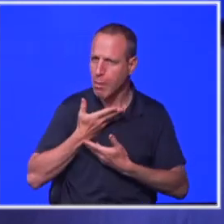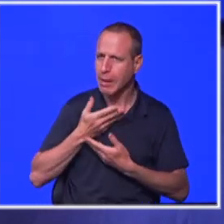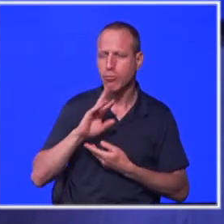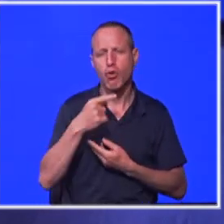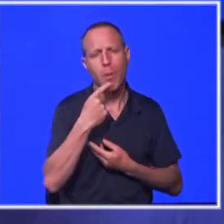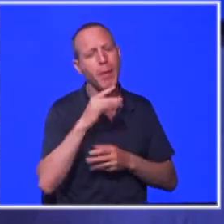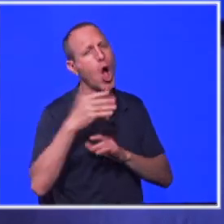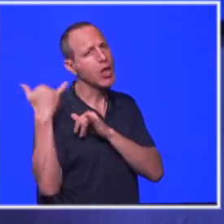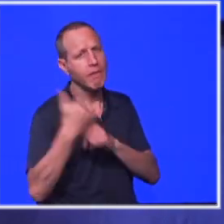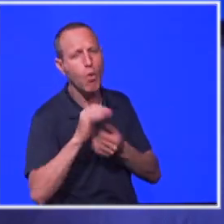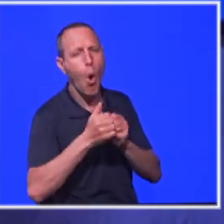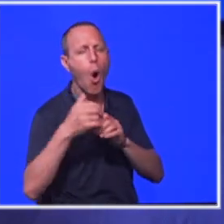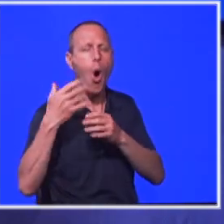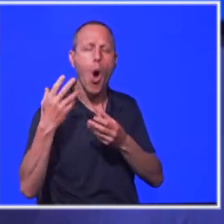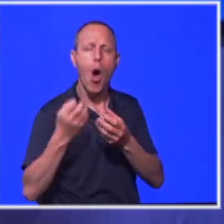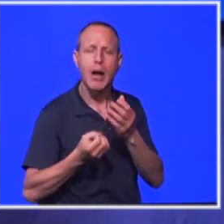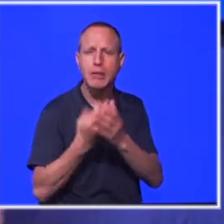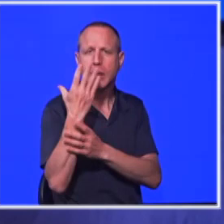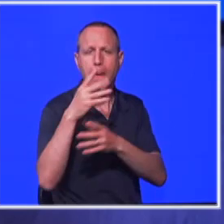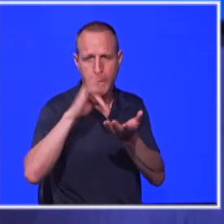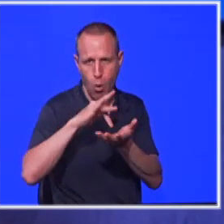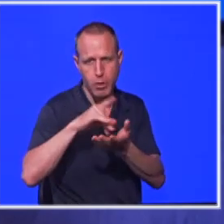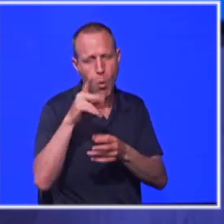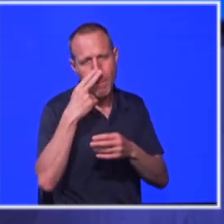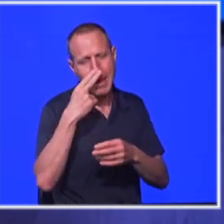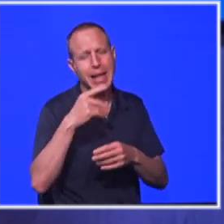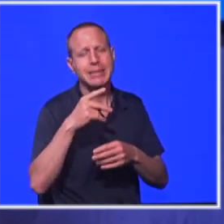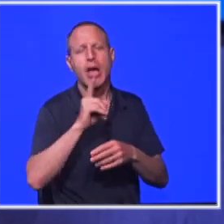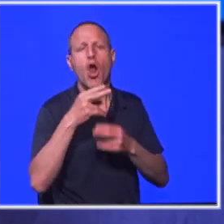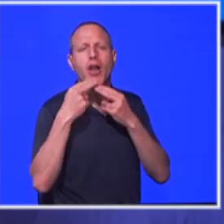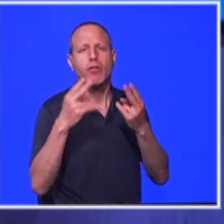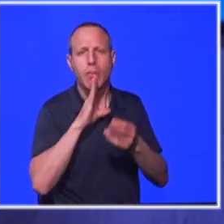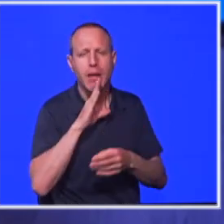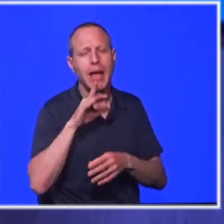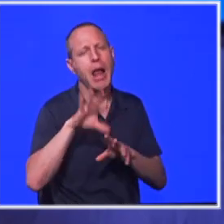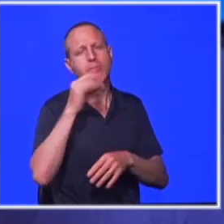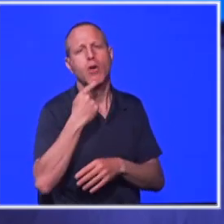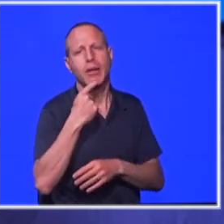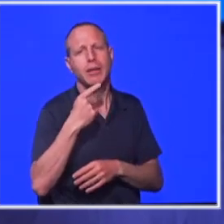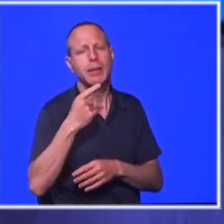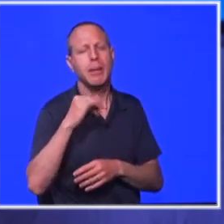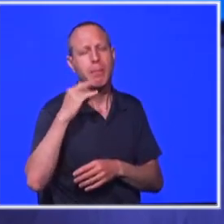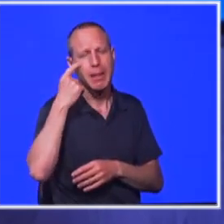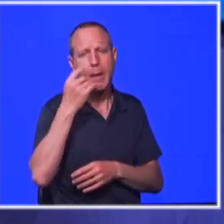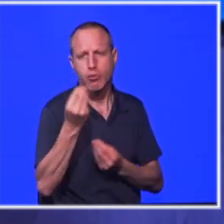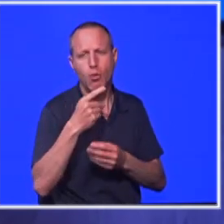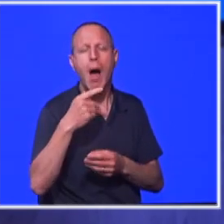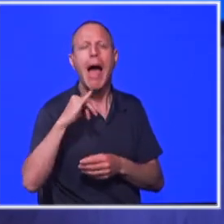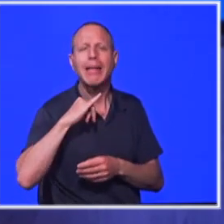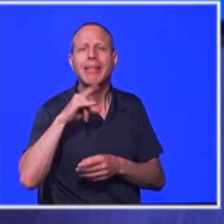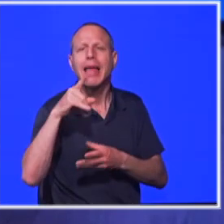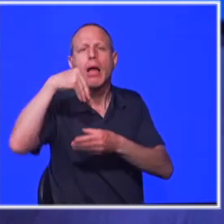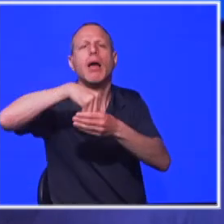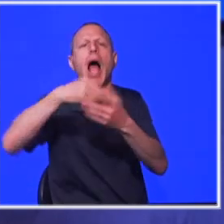מקומי, הוא מנסה לא לפתור את הבעיה, אלא למצוא חן בעיני מישהו. העניין זה התמהיל, האיזון. ואם